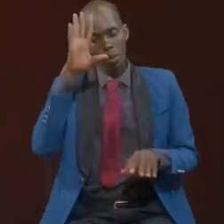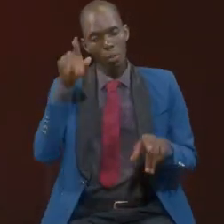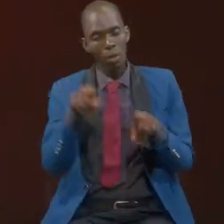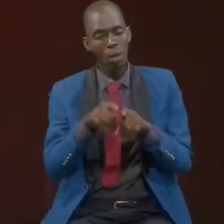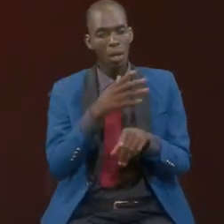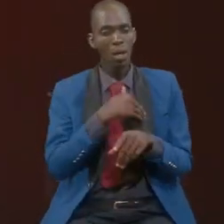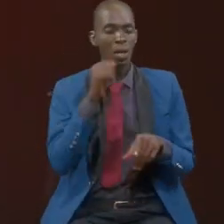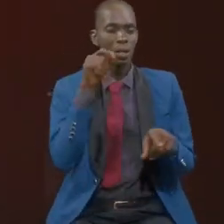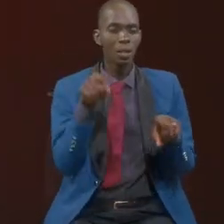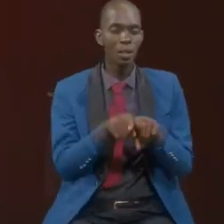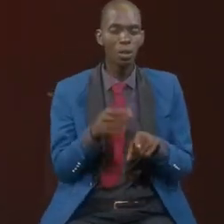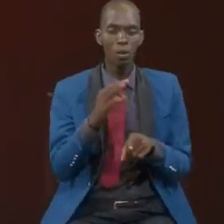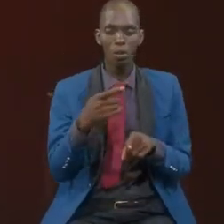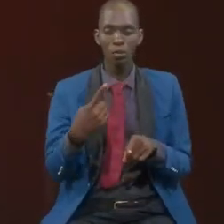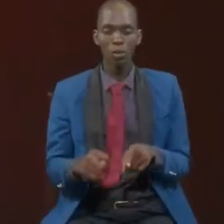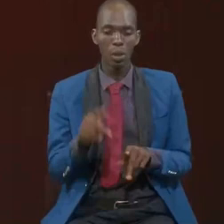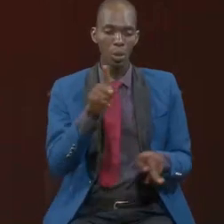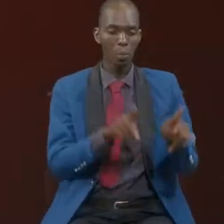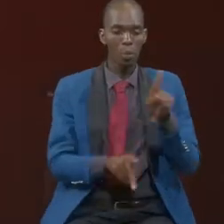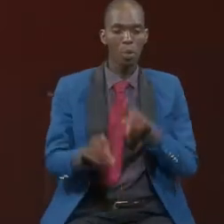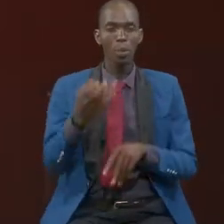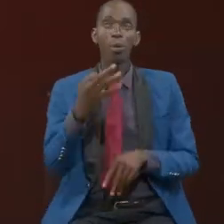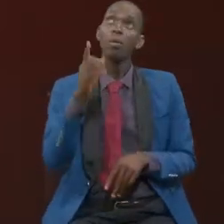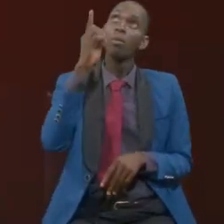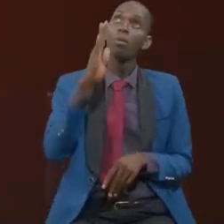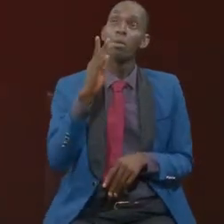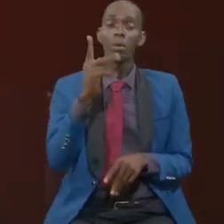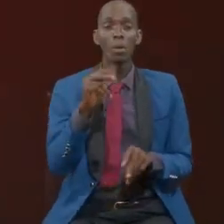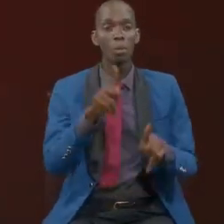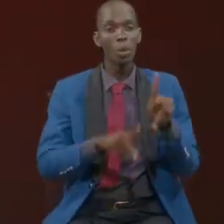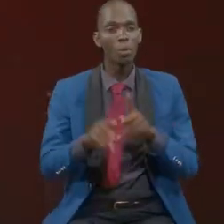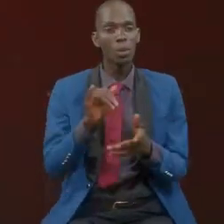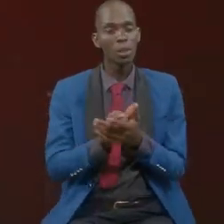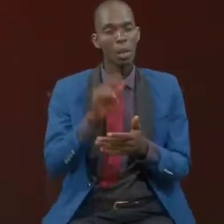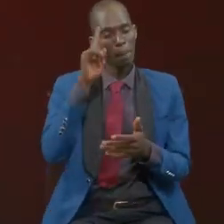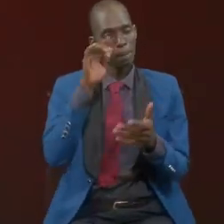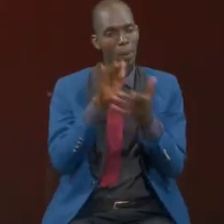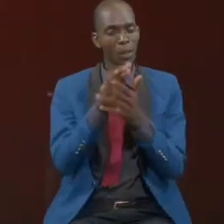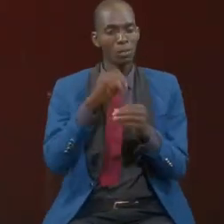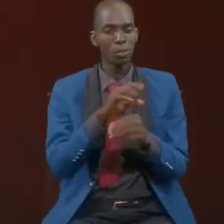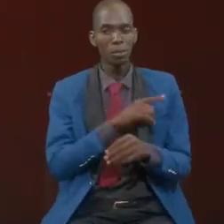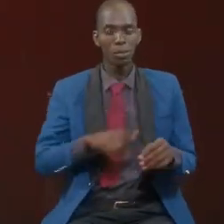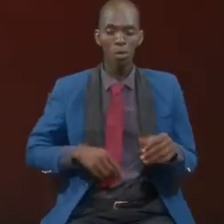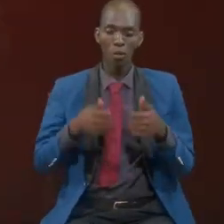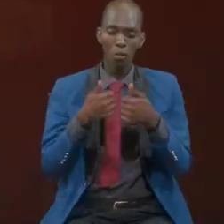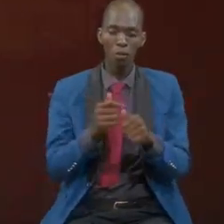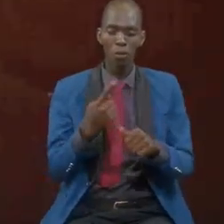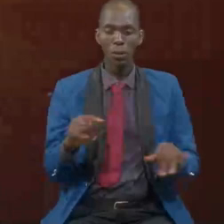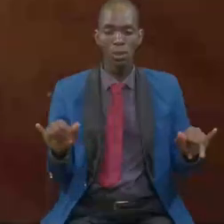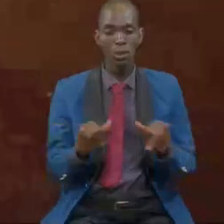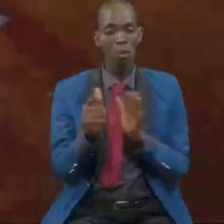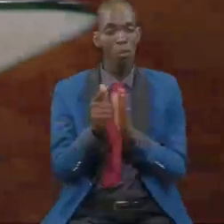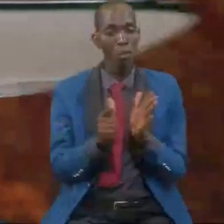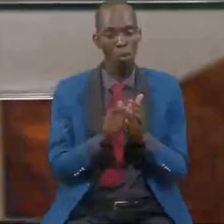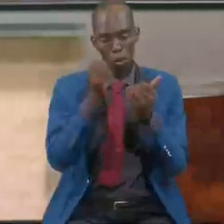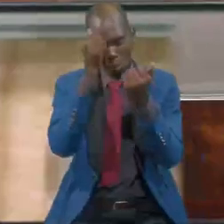les frères du peuple de Dieu, de ceux qui croient au même Seigneur, ils suivent le